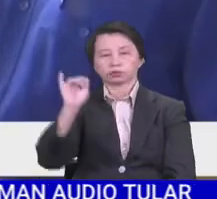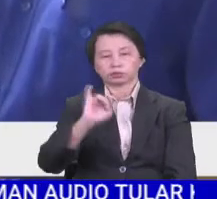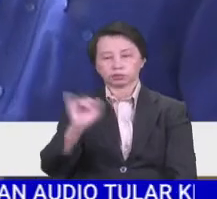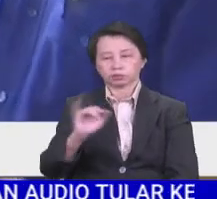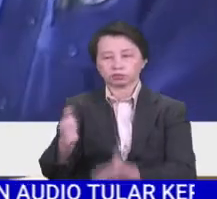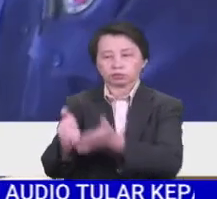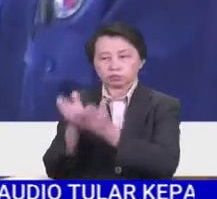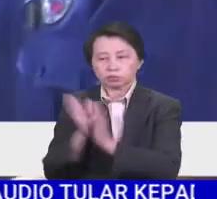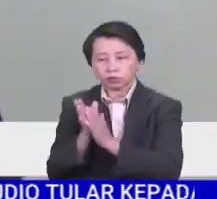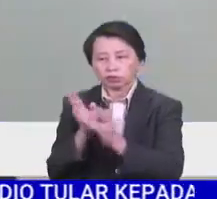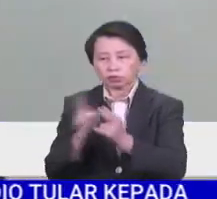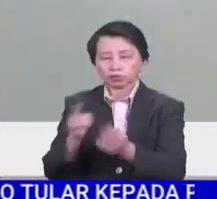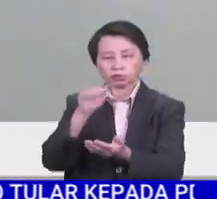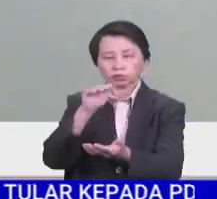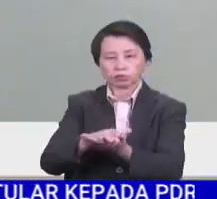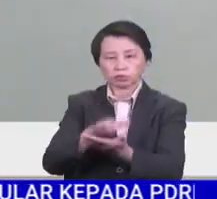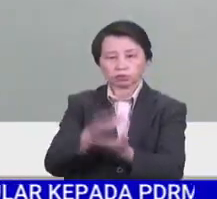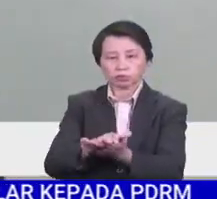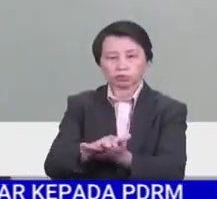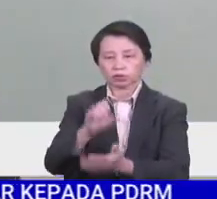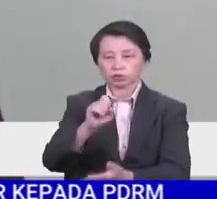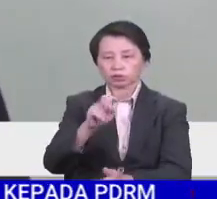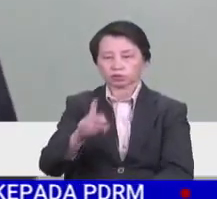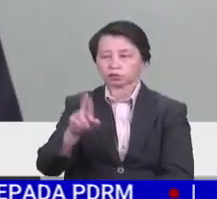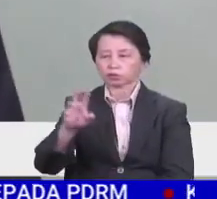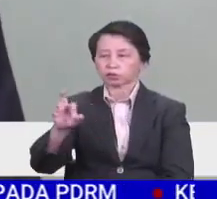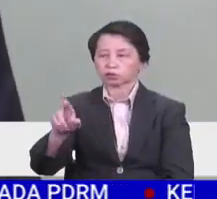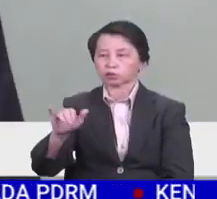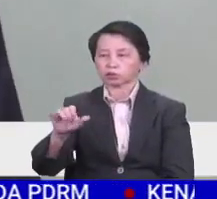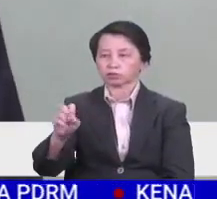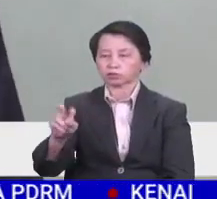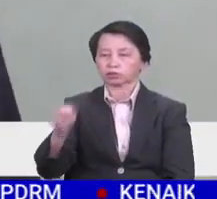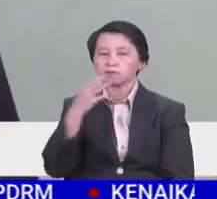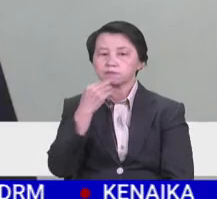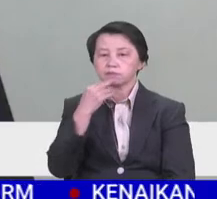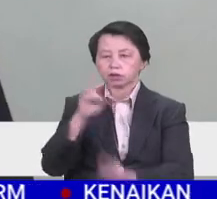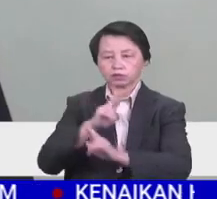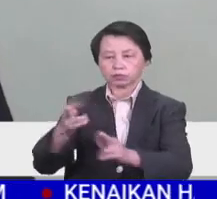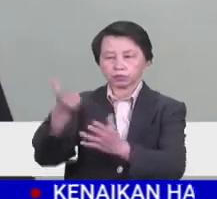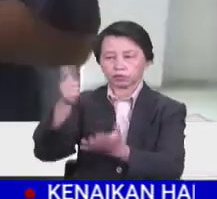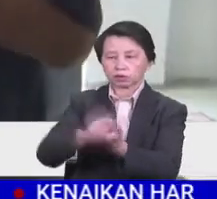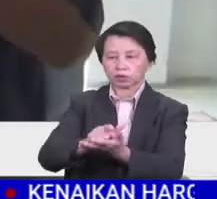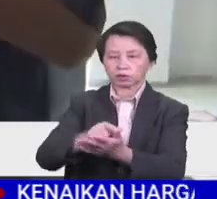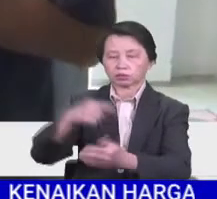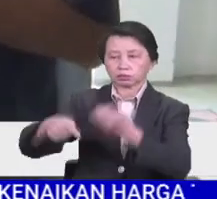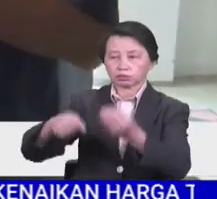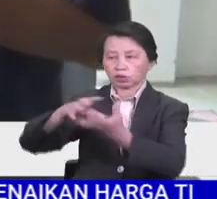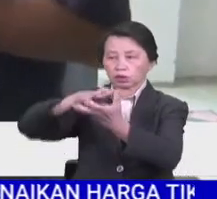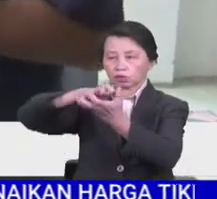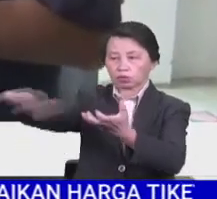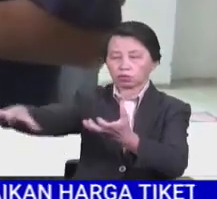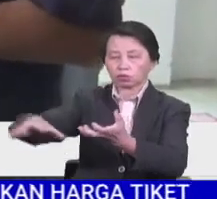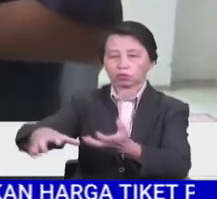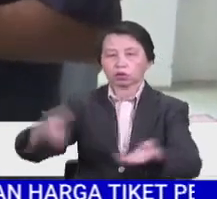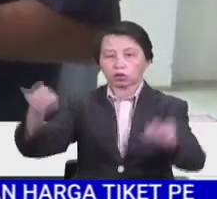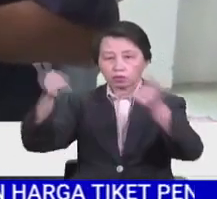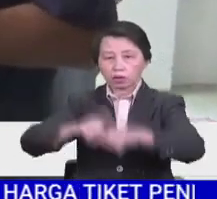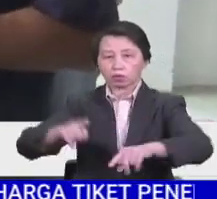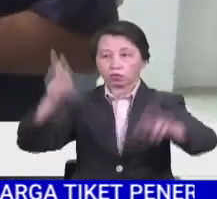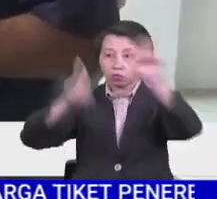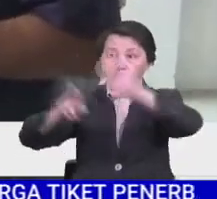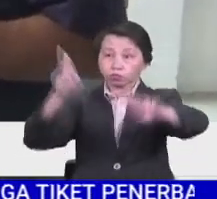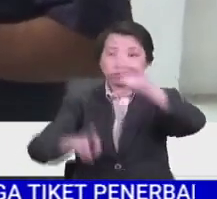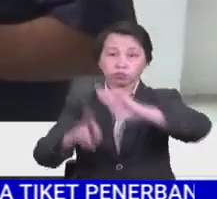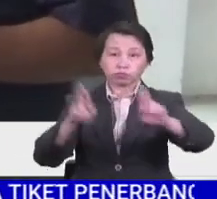memohon pengurusan sekolah kebangsaan SK seri manis menyediakan laporan lengkap berhubung kerosakan akibat kejadian ribut baru-baru